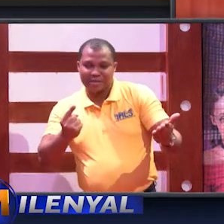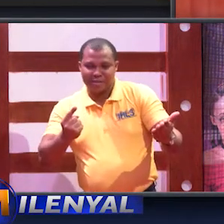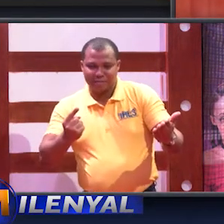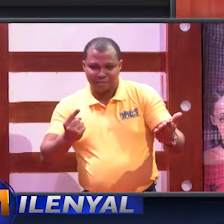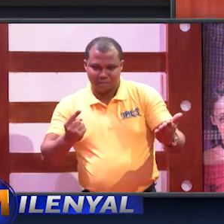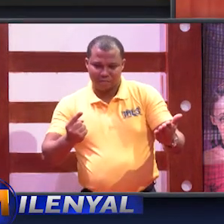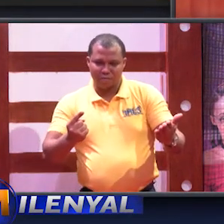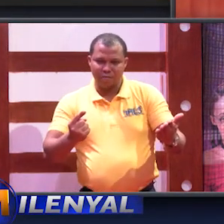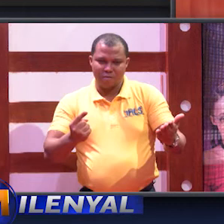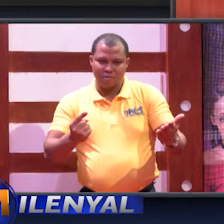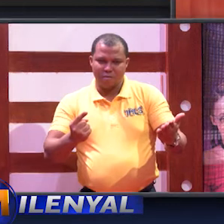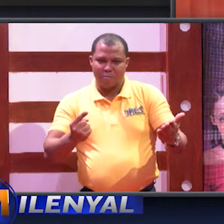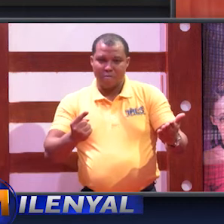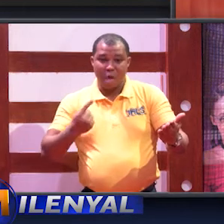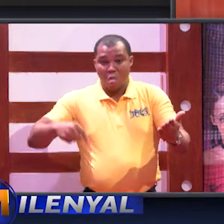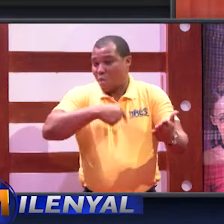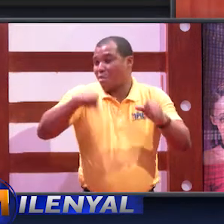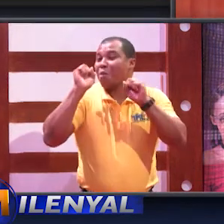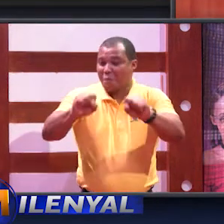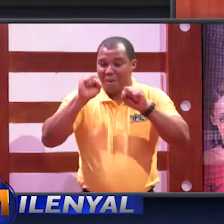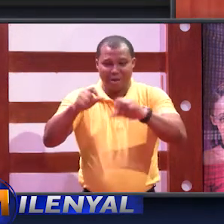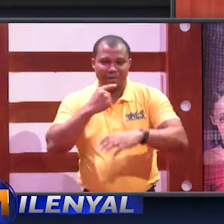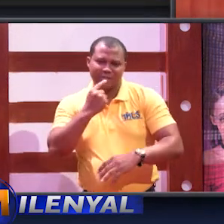tout à l'heure en fait langue signe nous a dit li